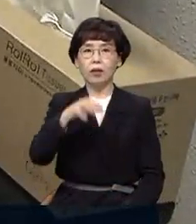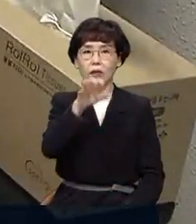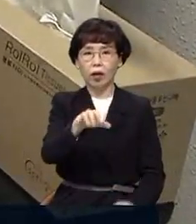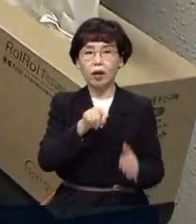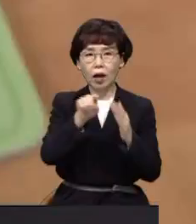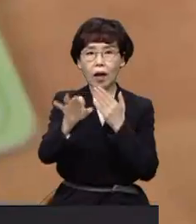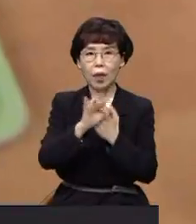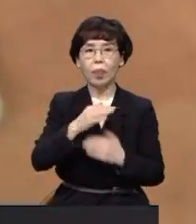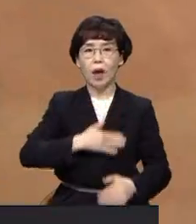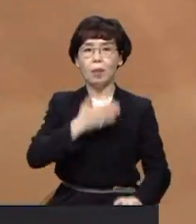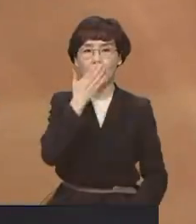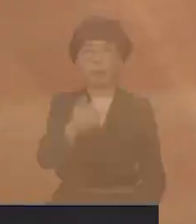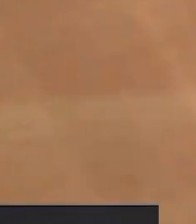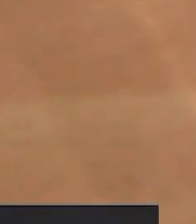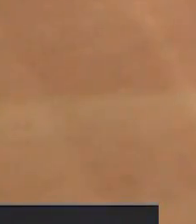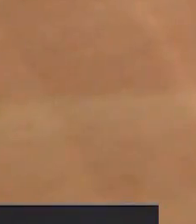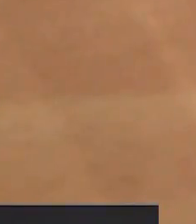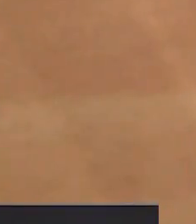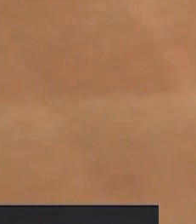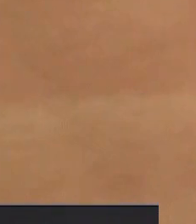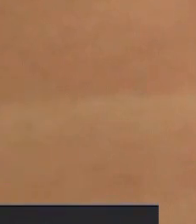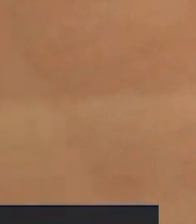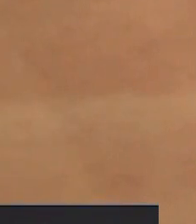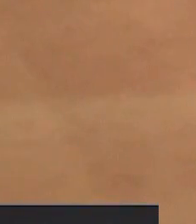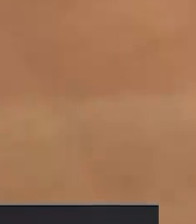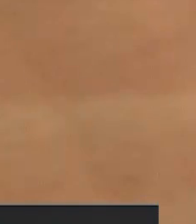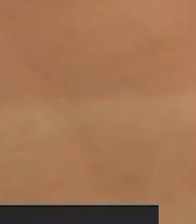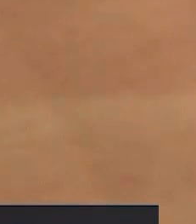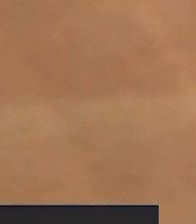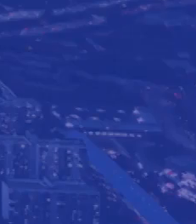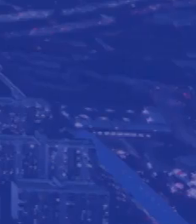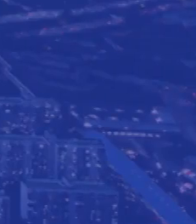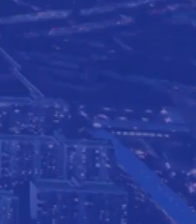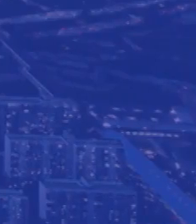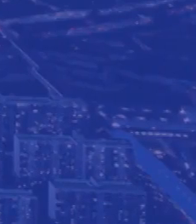확인할 수 있습니다 의정부에서 전해 드렸습니다